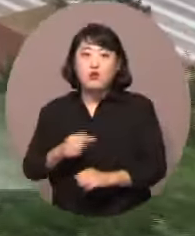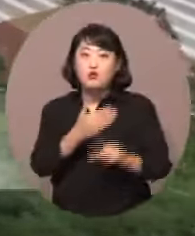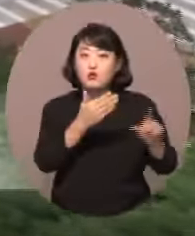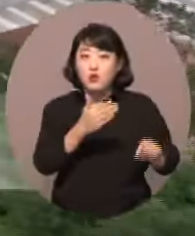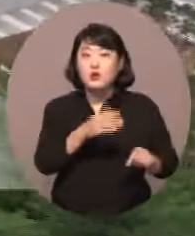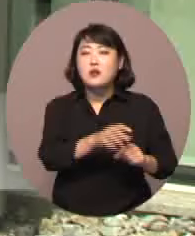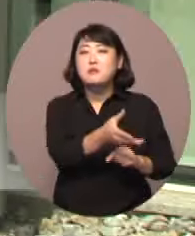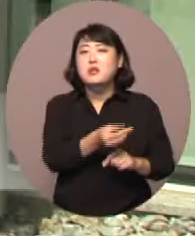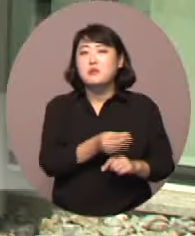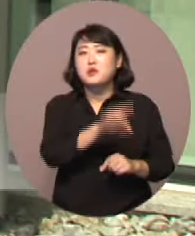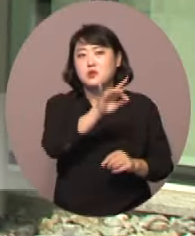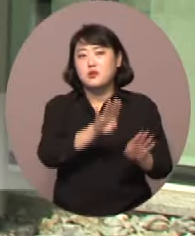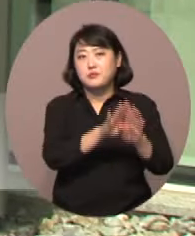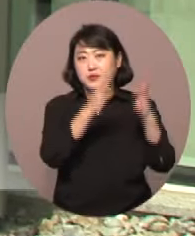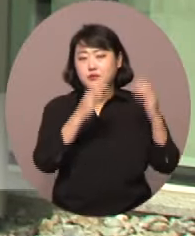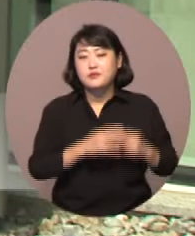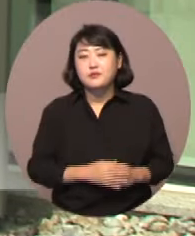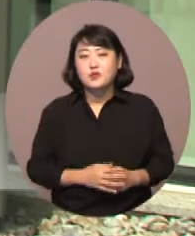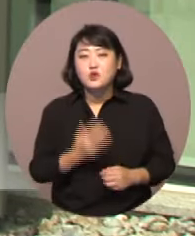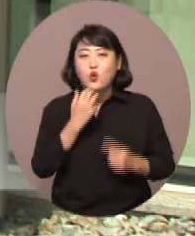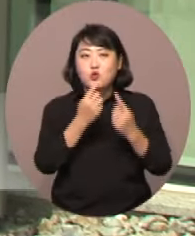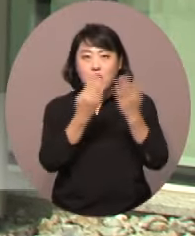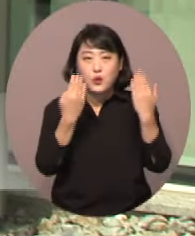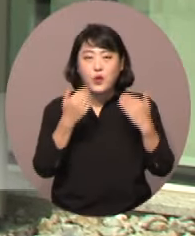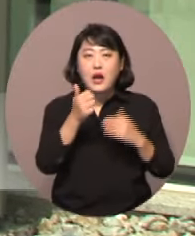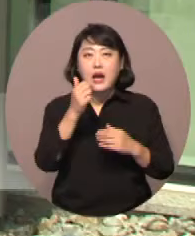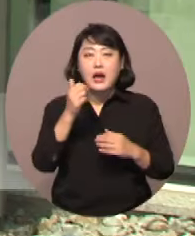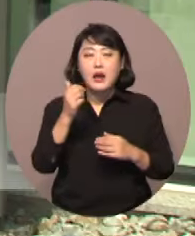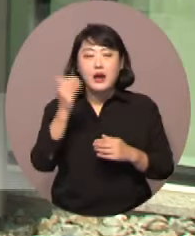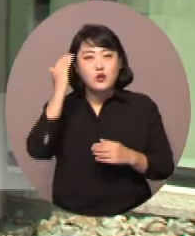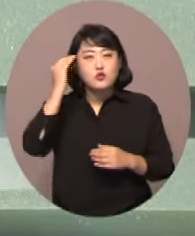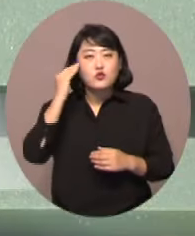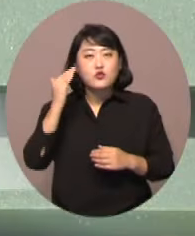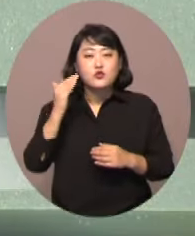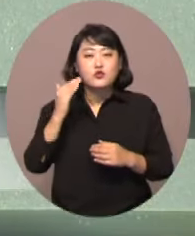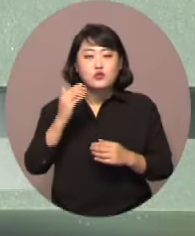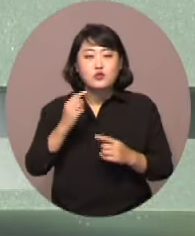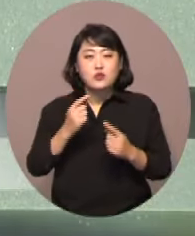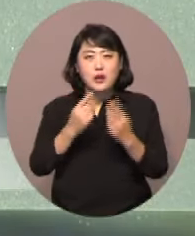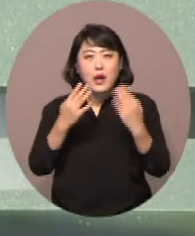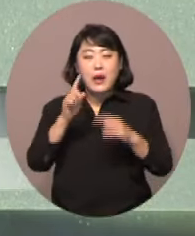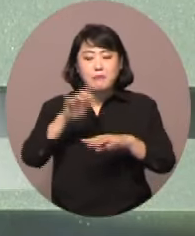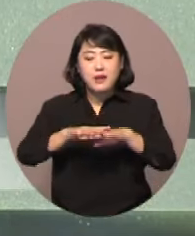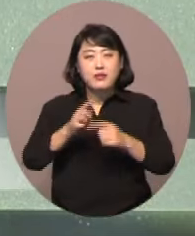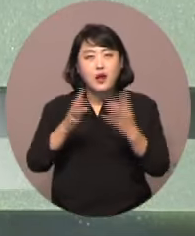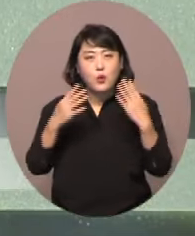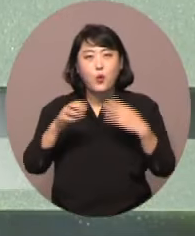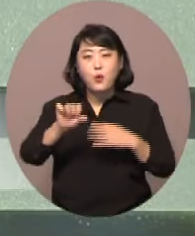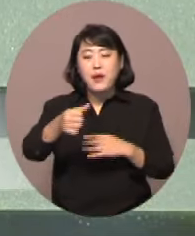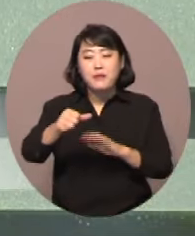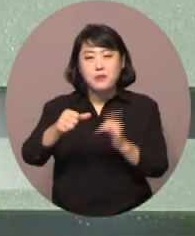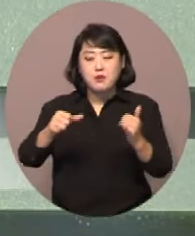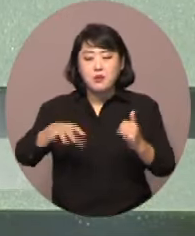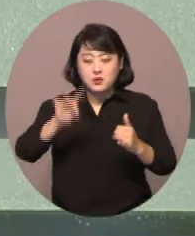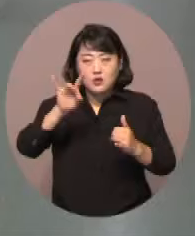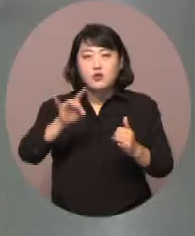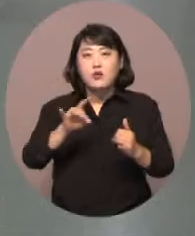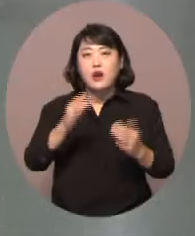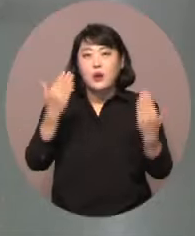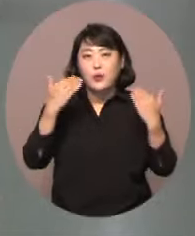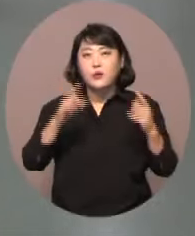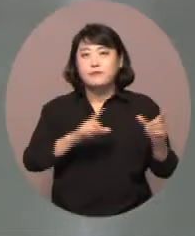먼저 들어섭니다. 서울대와 한국개발연구원, 한밭대 등 4개 대학 500여 명이 우선 학교 생활을